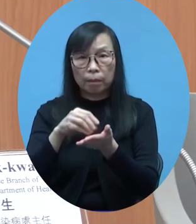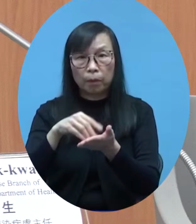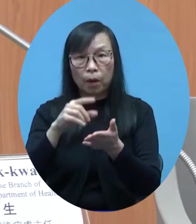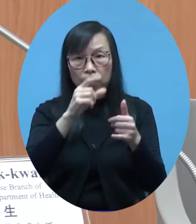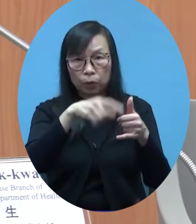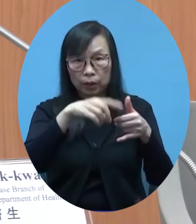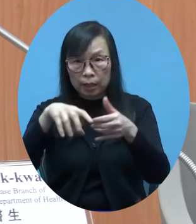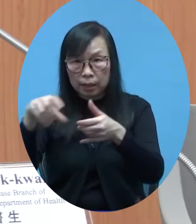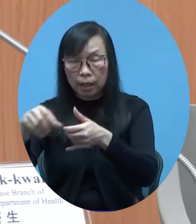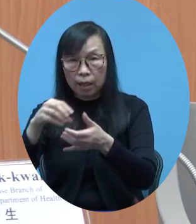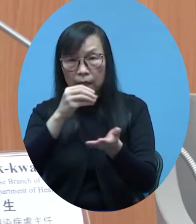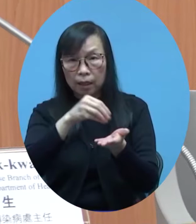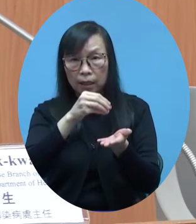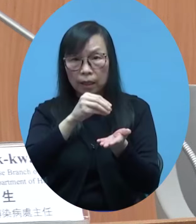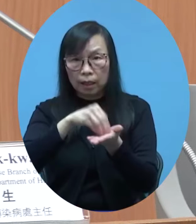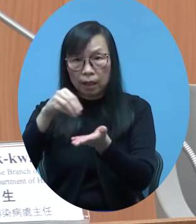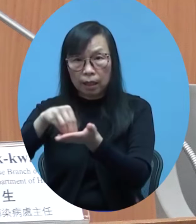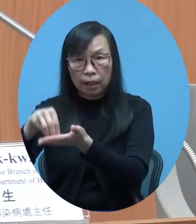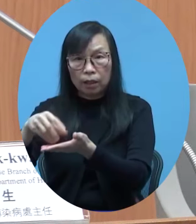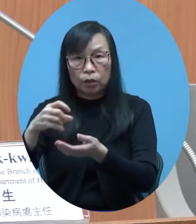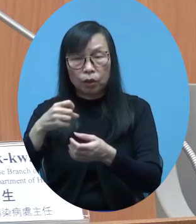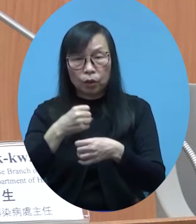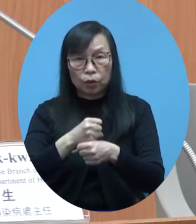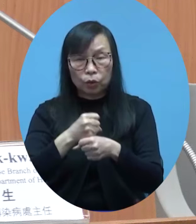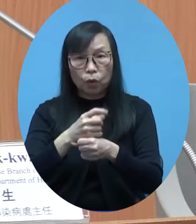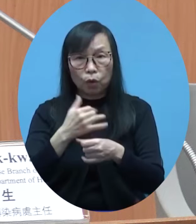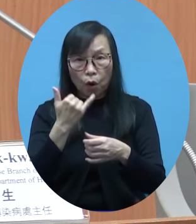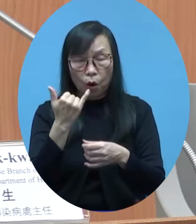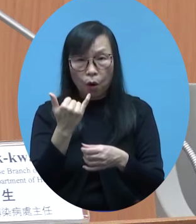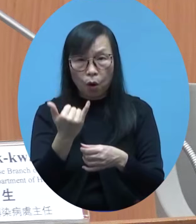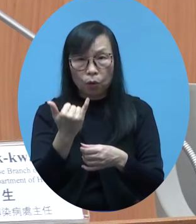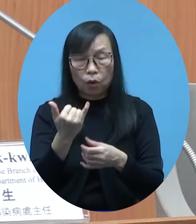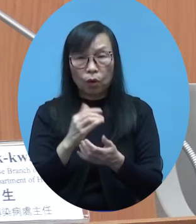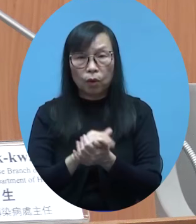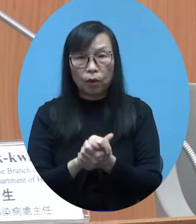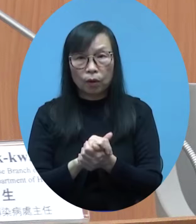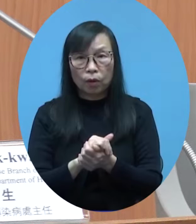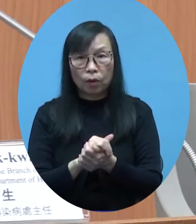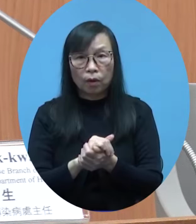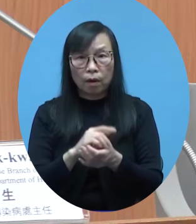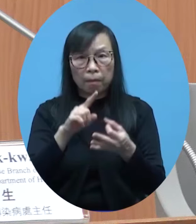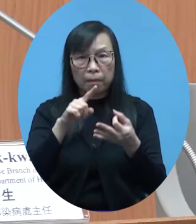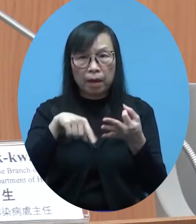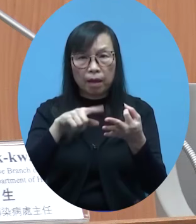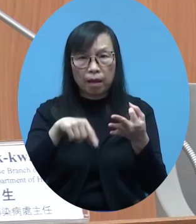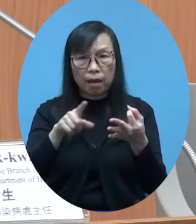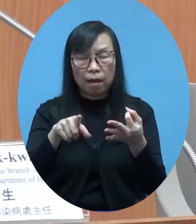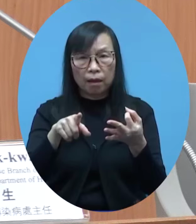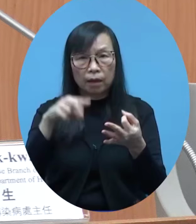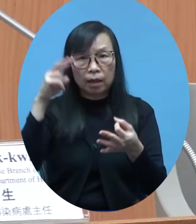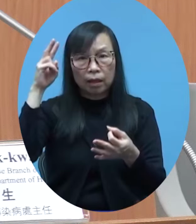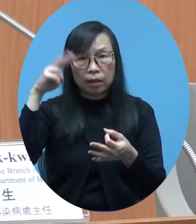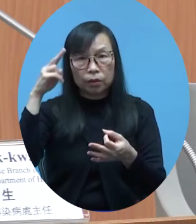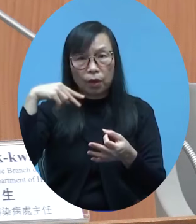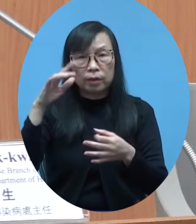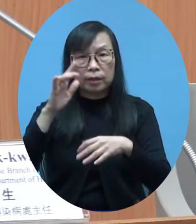咧，我哋都會再做翻6個即係我哋叫做即係常會接